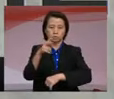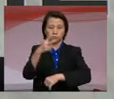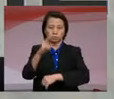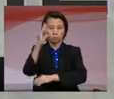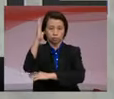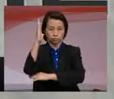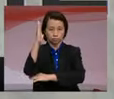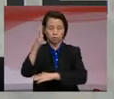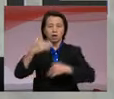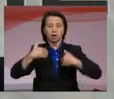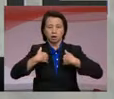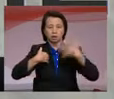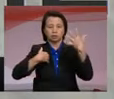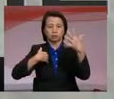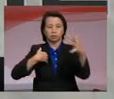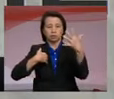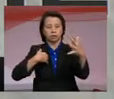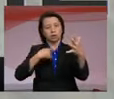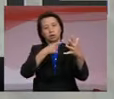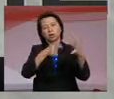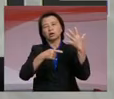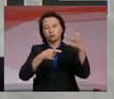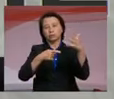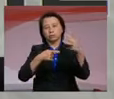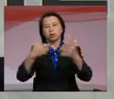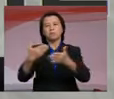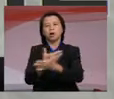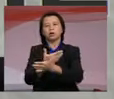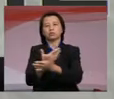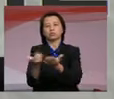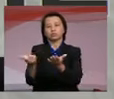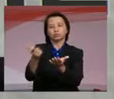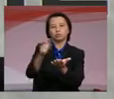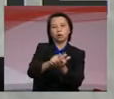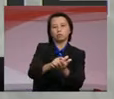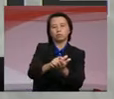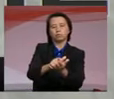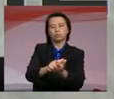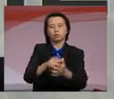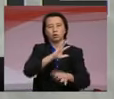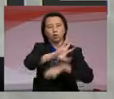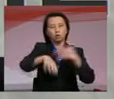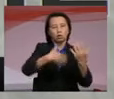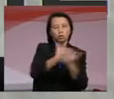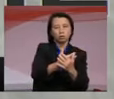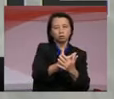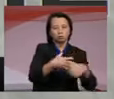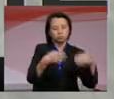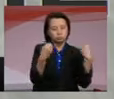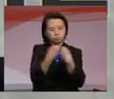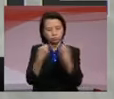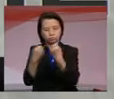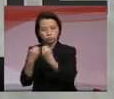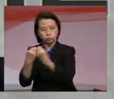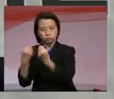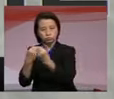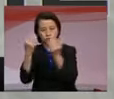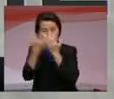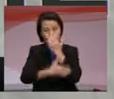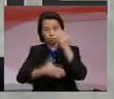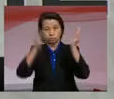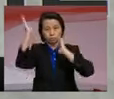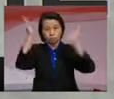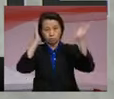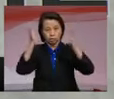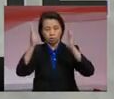hari, terdapat 15 kes baru yang telah dilaporkan. Ini menjadikan jumlah kes positif COVID-19 di Malaysia